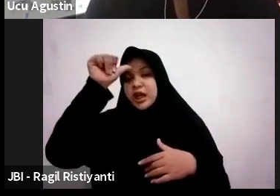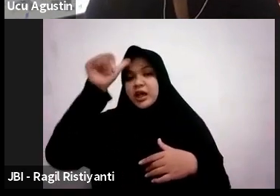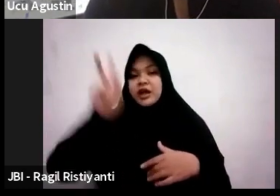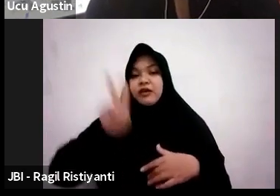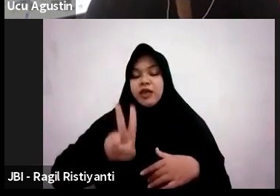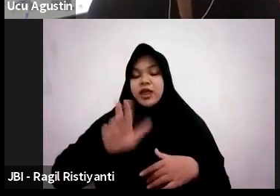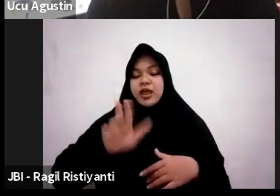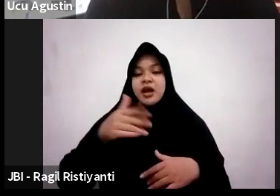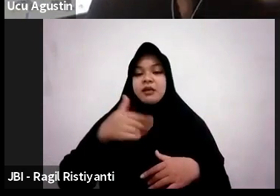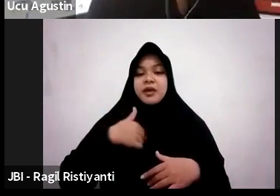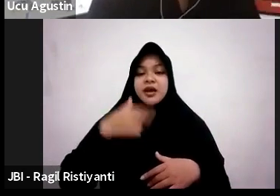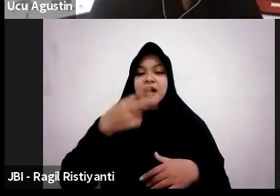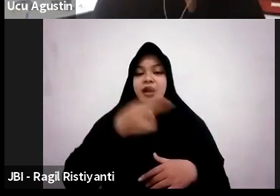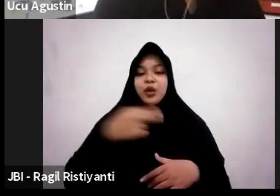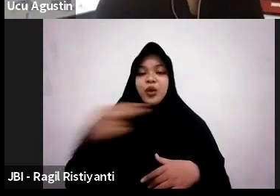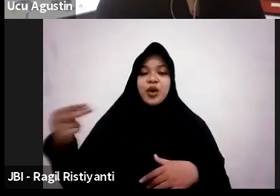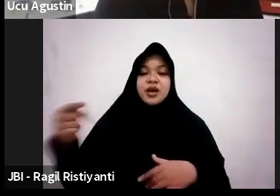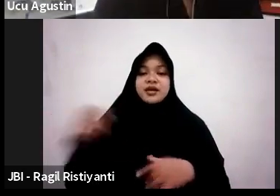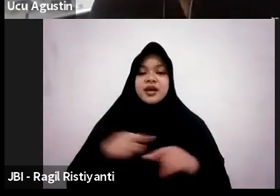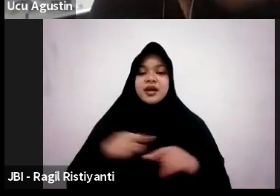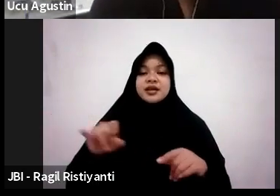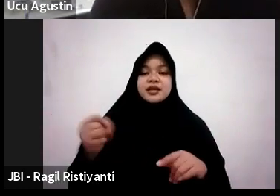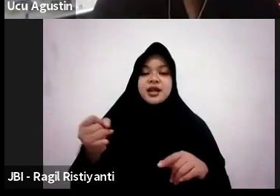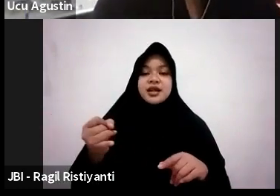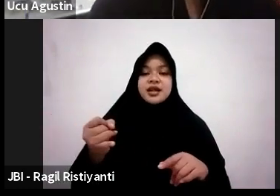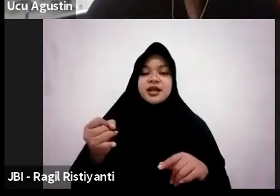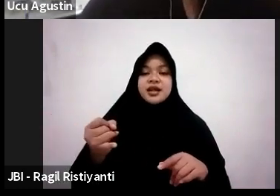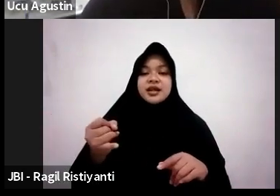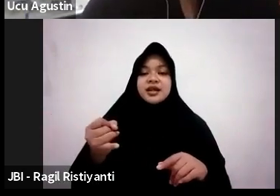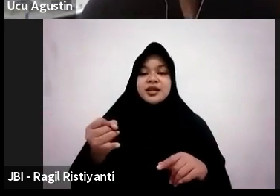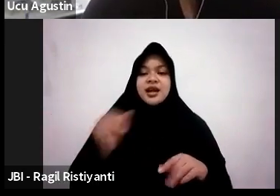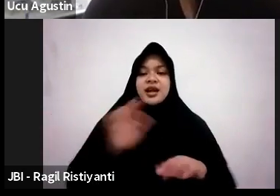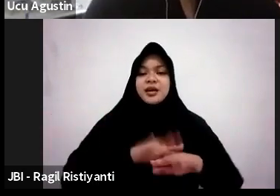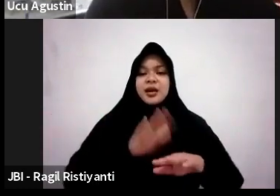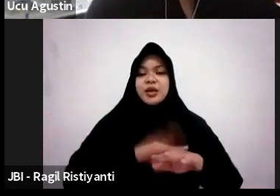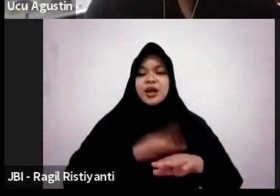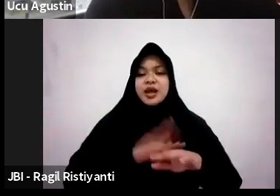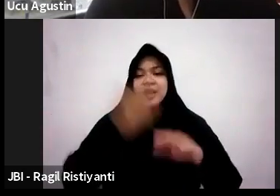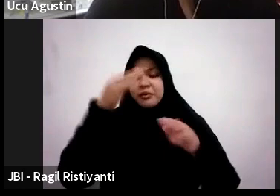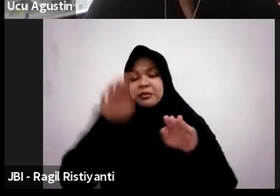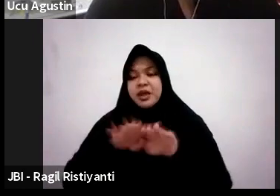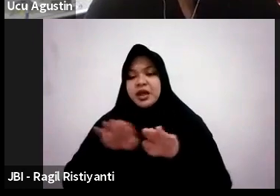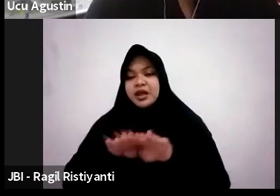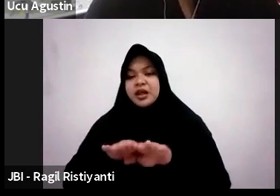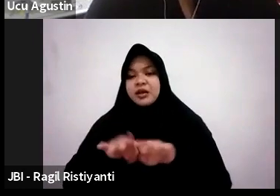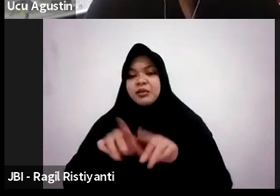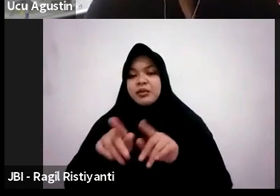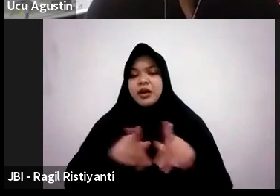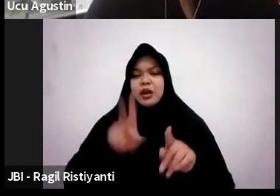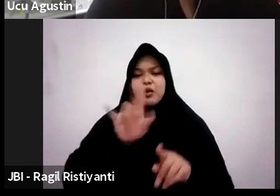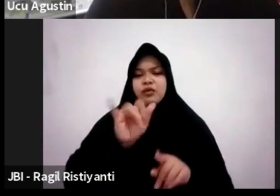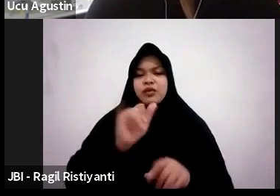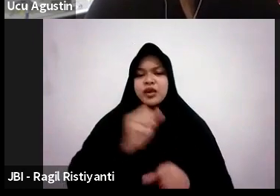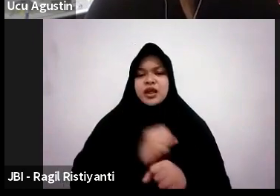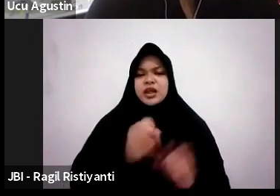jadi inspirasinya itu yang culture nya itu Mirip gitu loh kalau Virginia terus